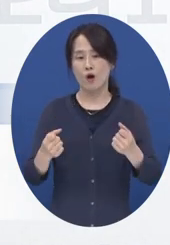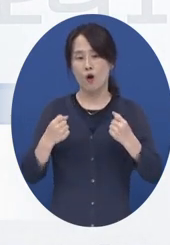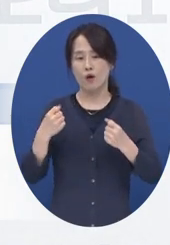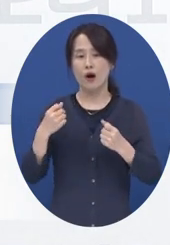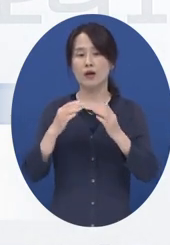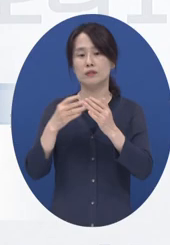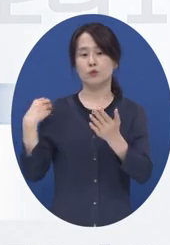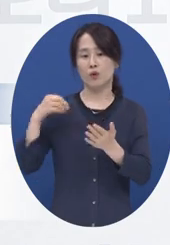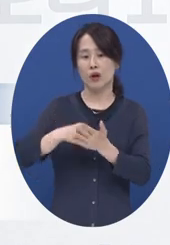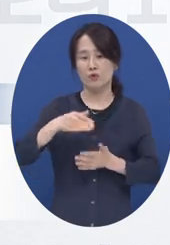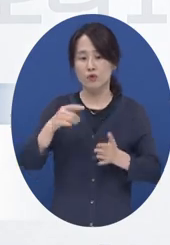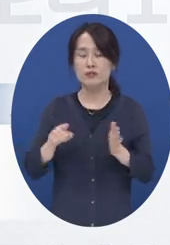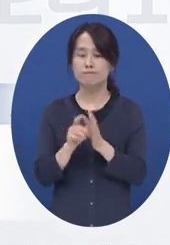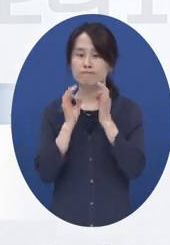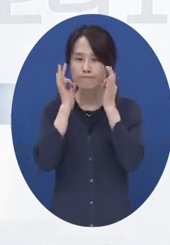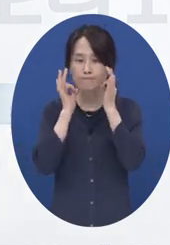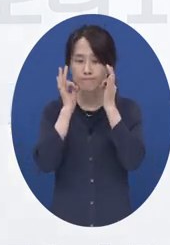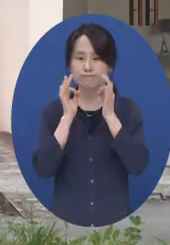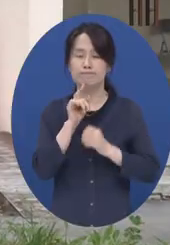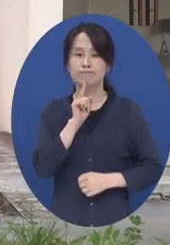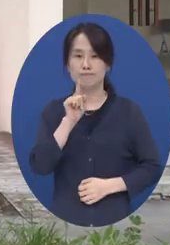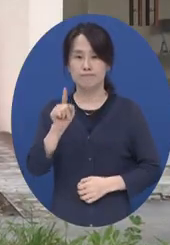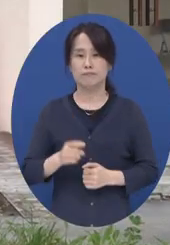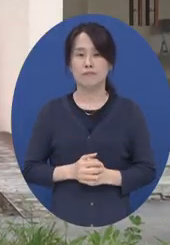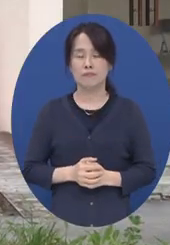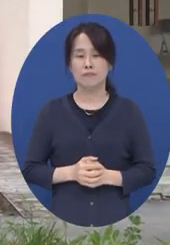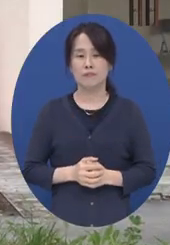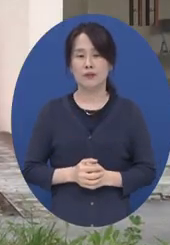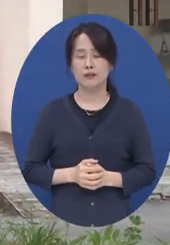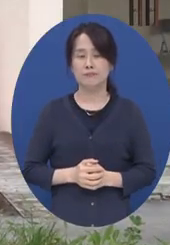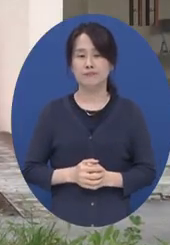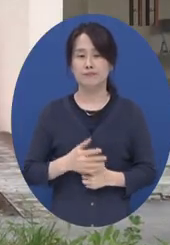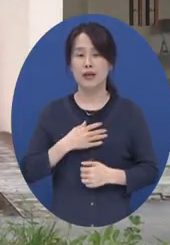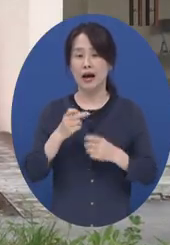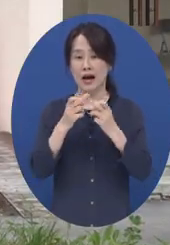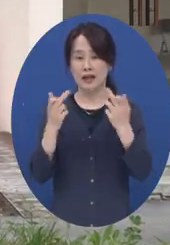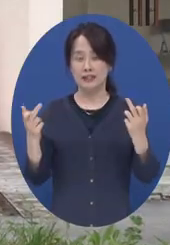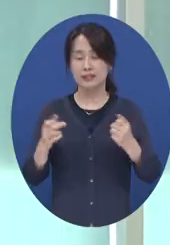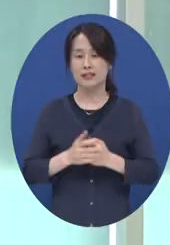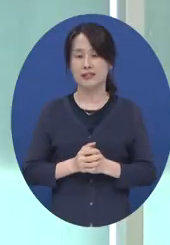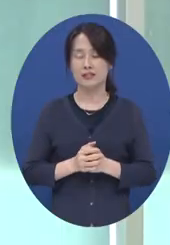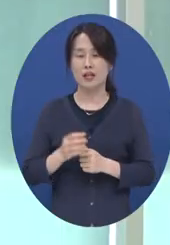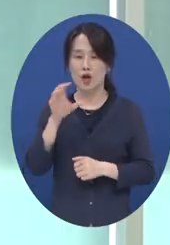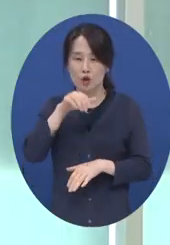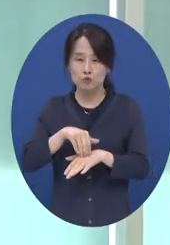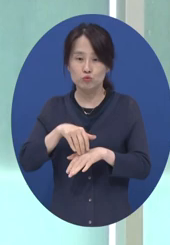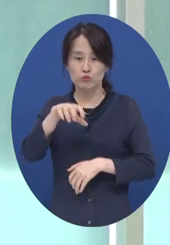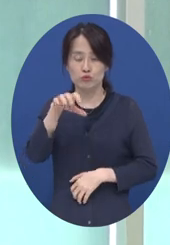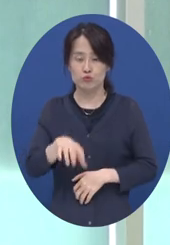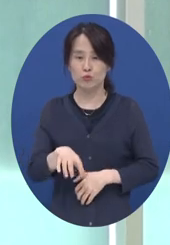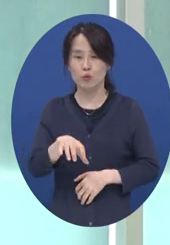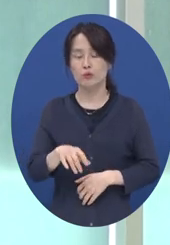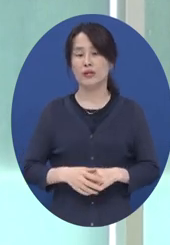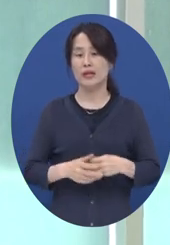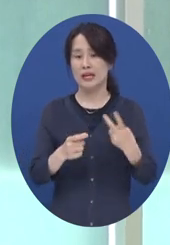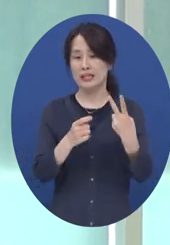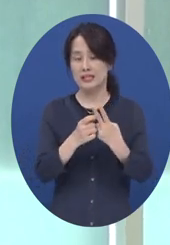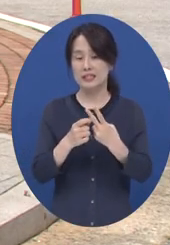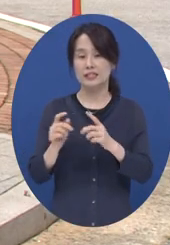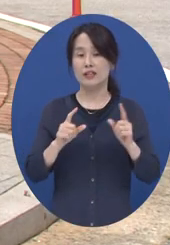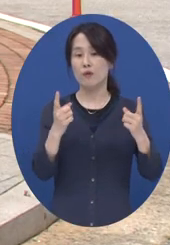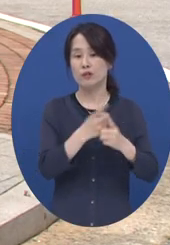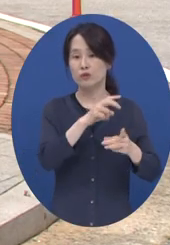수 있도록 하게 되는 최선의 노력을 다해 앞서 경우도 는 안산 의 중소벤처기업 연수원에 경제수도 거니 생활